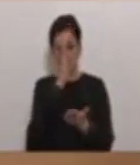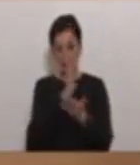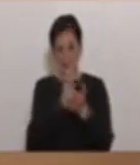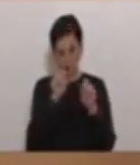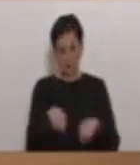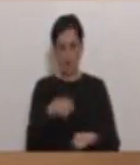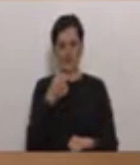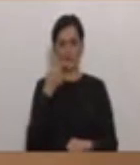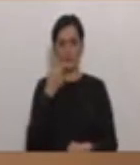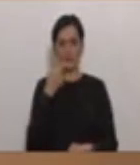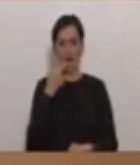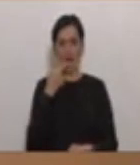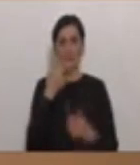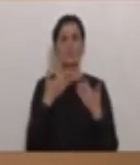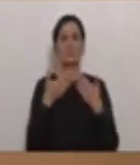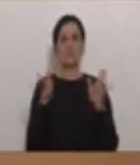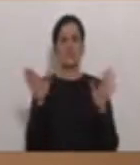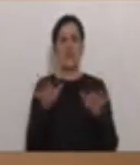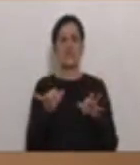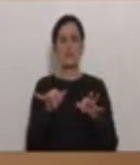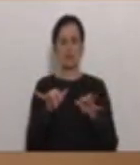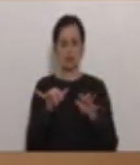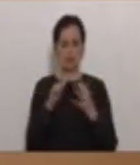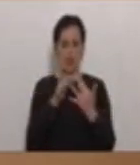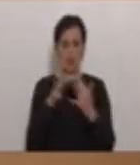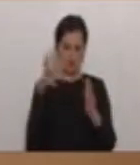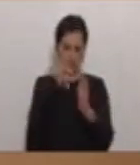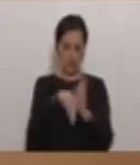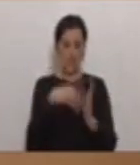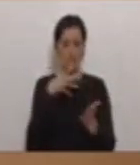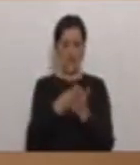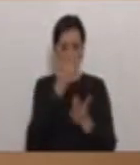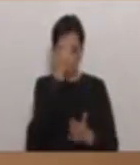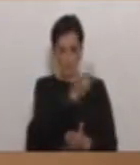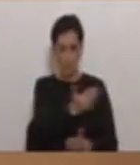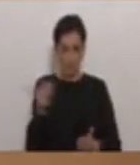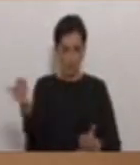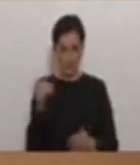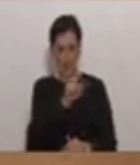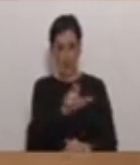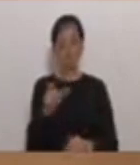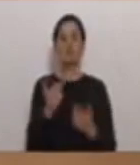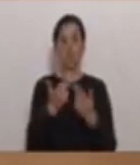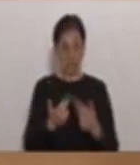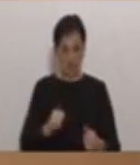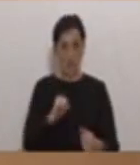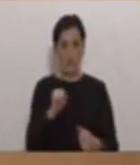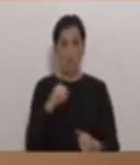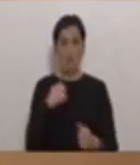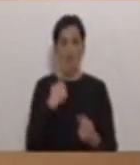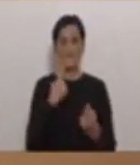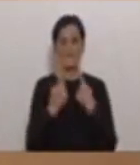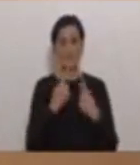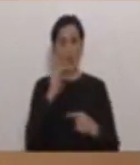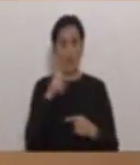ვთქვათ, ღია ჰიბრიდულ ომშია ჩართული საკუთარ მოსახლეობასთან. Diah, mă gobrebo, mă am asociat sau saubrob, am asociat concretul,